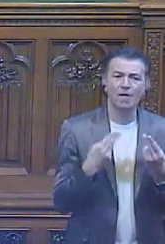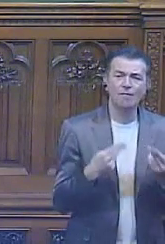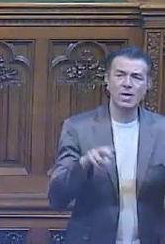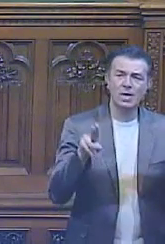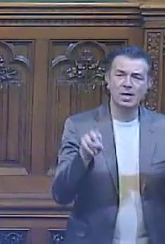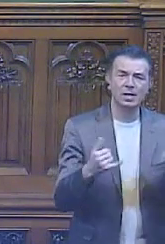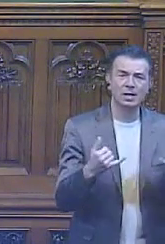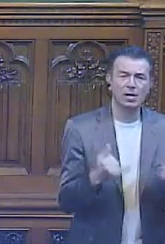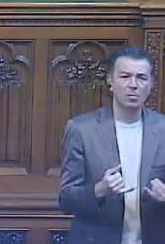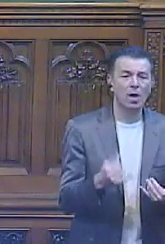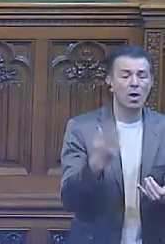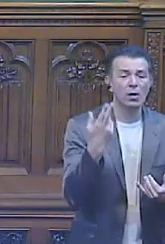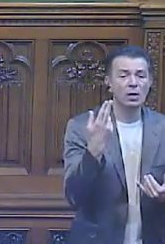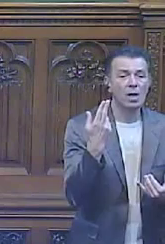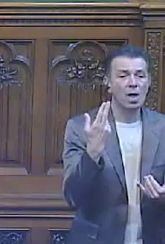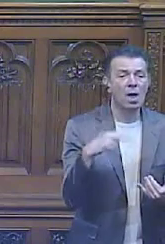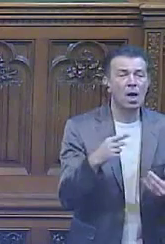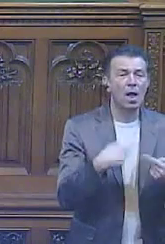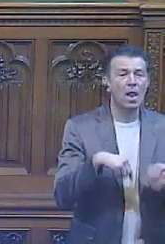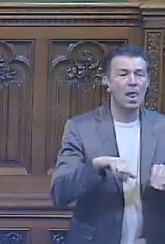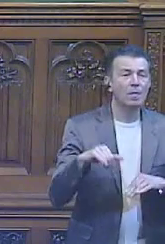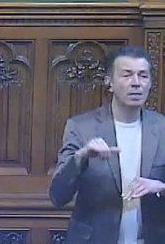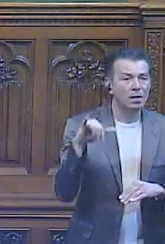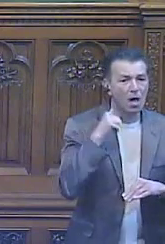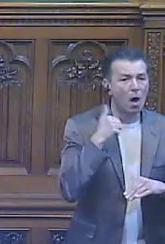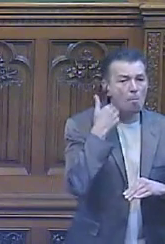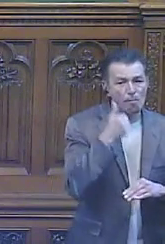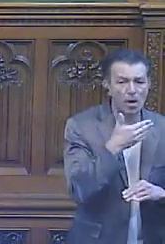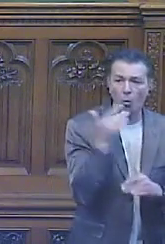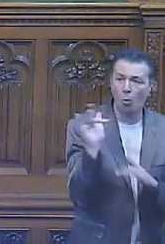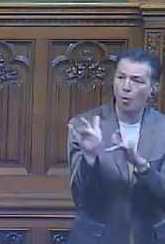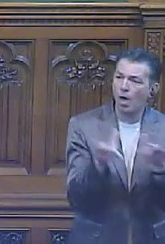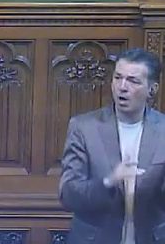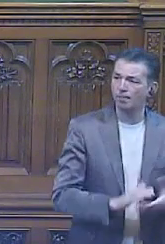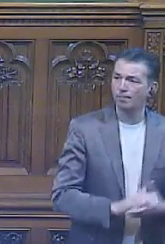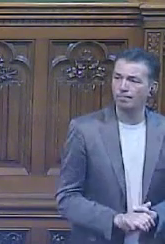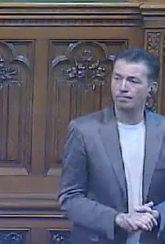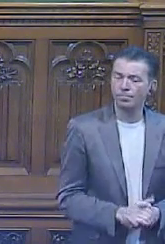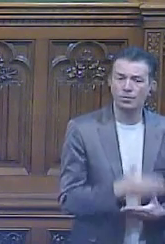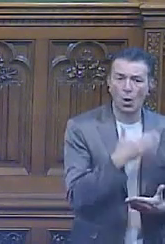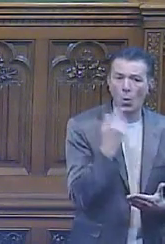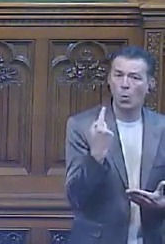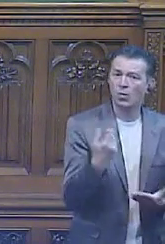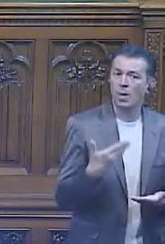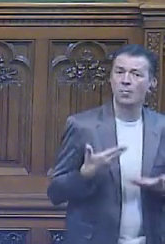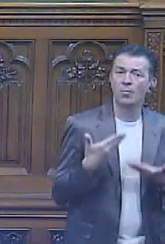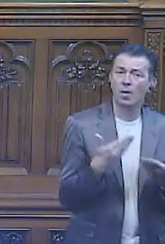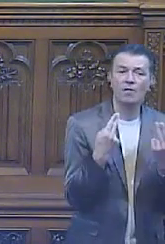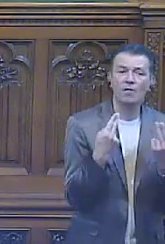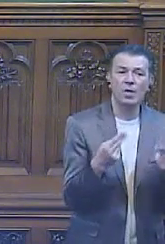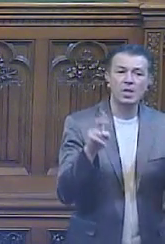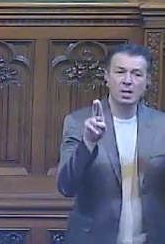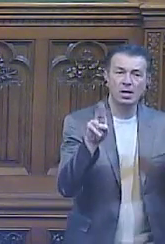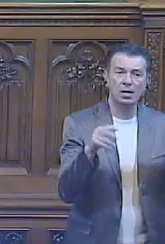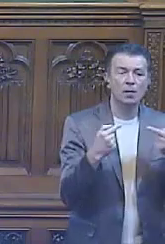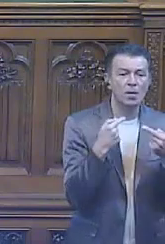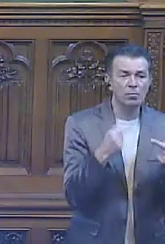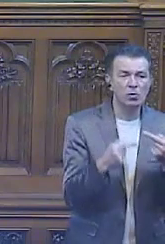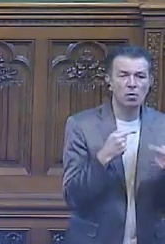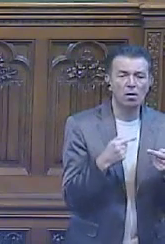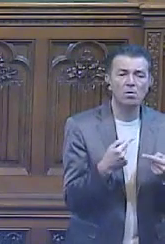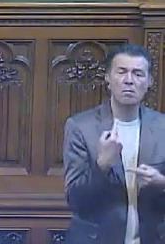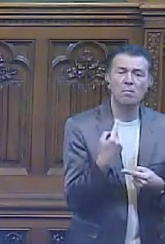Thema heute der Herr Landeshauptmann anscheinend wieder einmal nicht vorhanden ist. Er ist nicht bereit, mit uns diese wichtigen Themen zu besprechen. Er